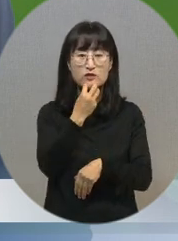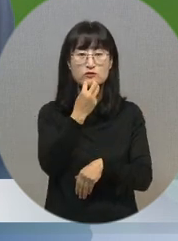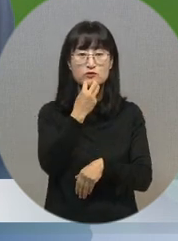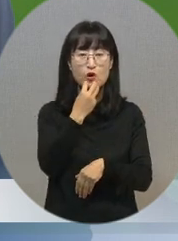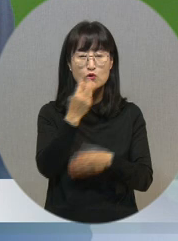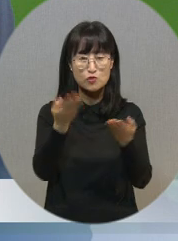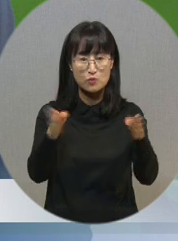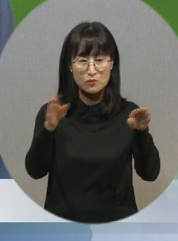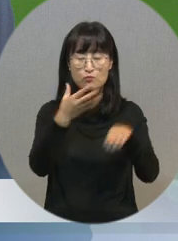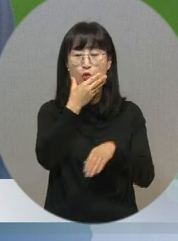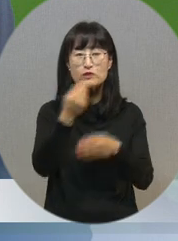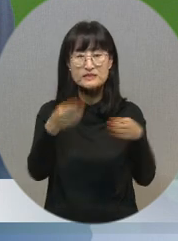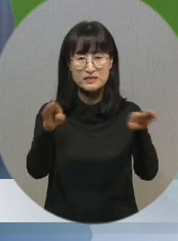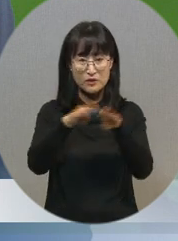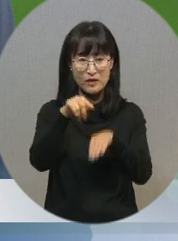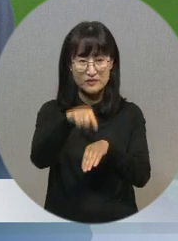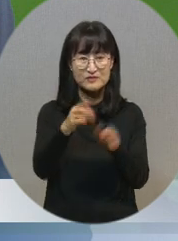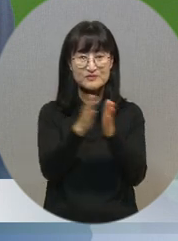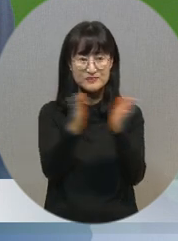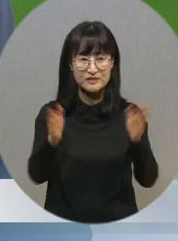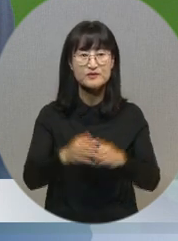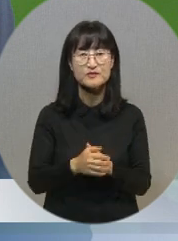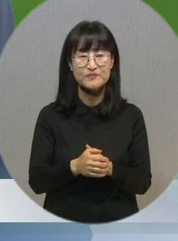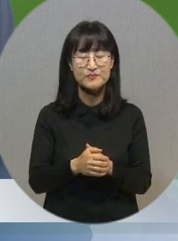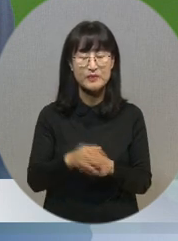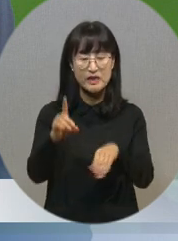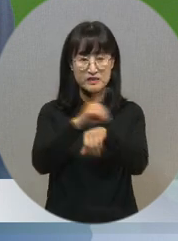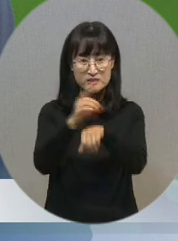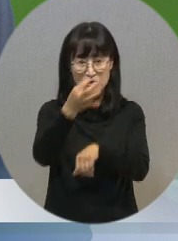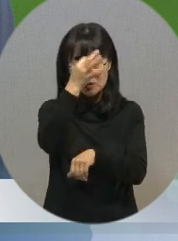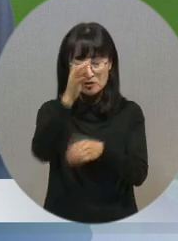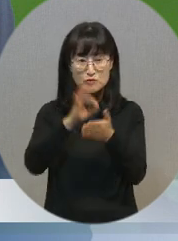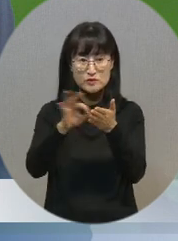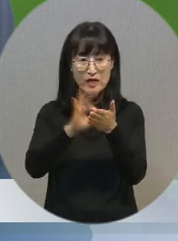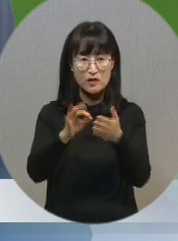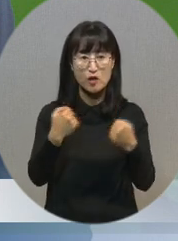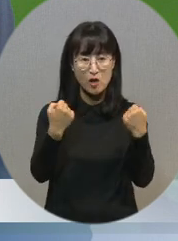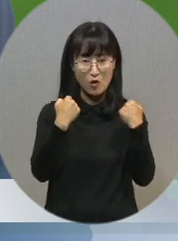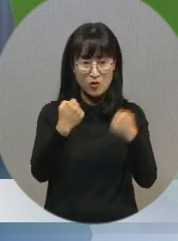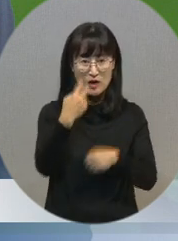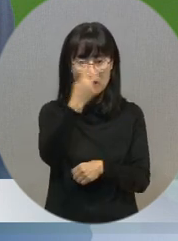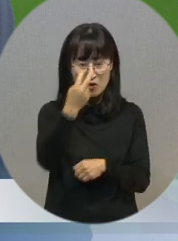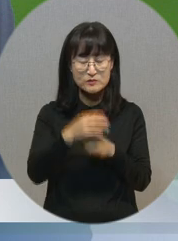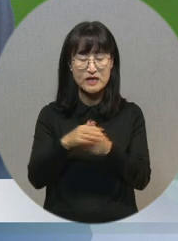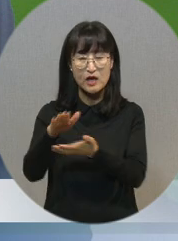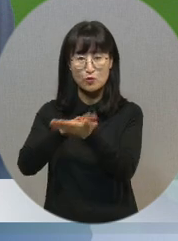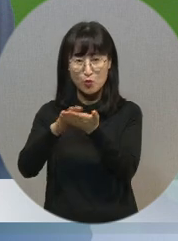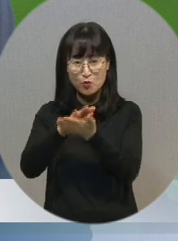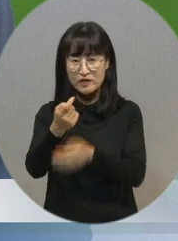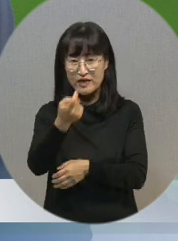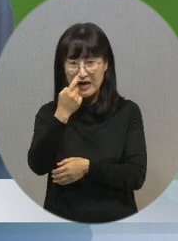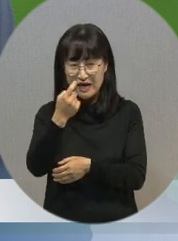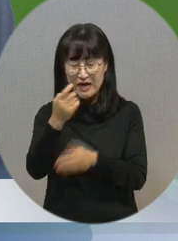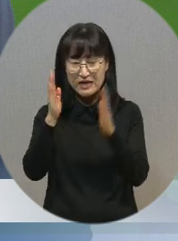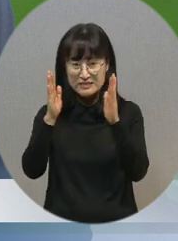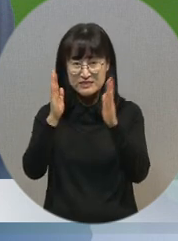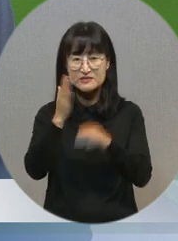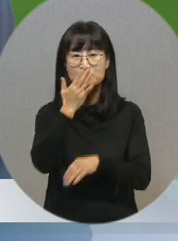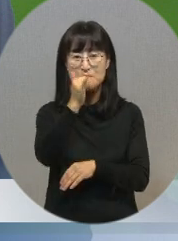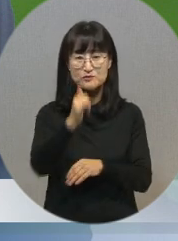복지관에 들어섰습니다. 디지털 기술을 활용한 건강 관련 검사부터 놀이를 통한 학습까지 가능한